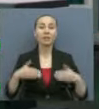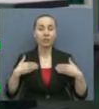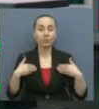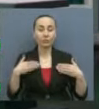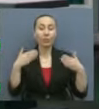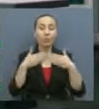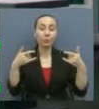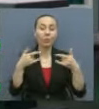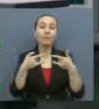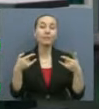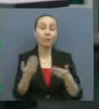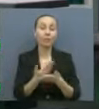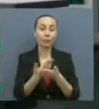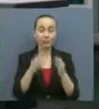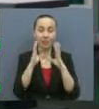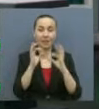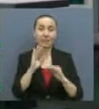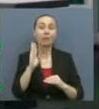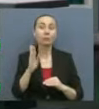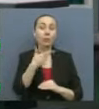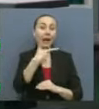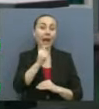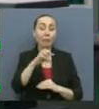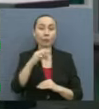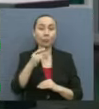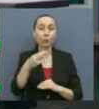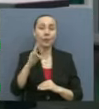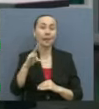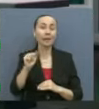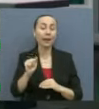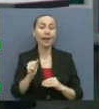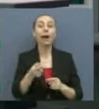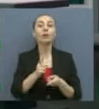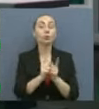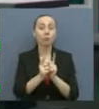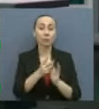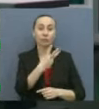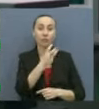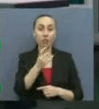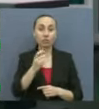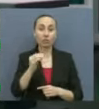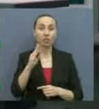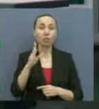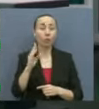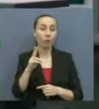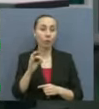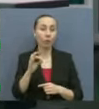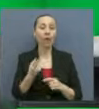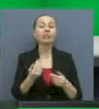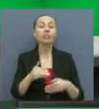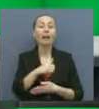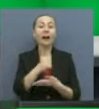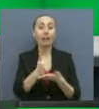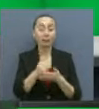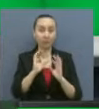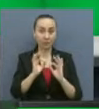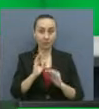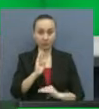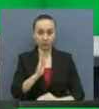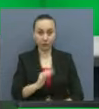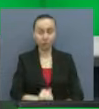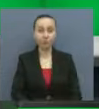Здравствуйте, в эфире новости на телеканале Кокше. В студии работает Джамал Габдуллина. Сурдоперевод представляет Тамара Шевченко. И к началу выпуска